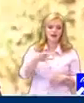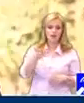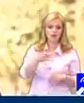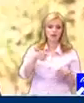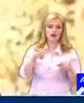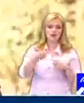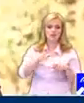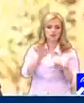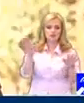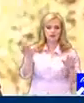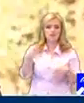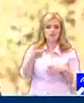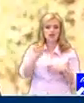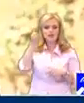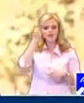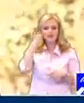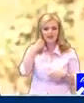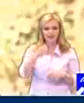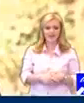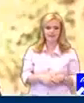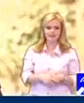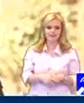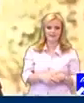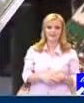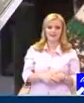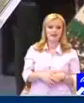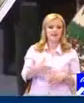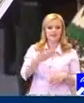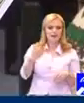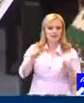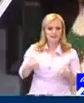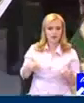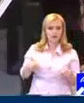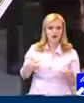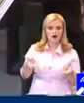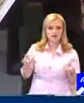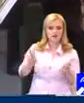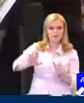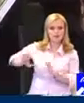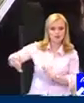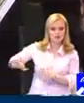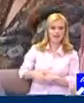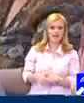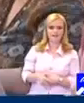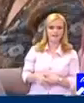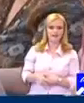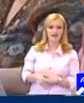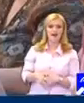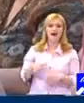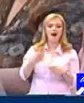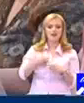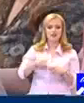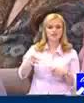localități din Moldova nu are dreptul să stea deoparte, modest. Raionul care are o localitate care a